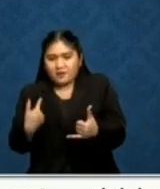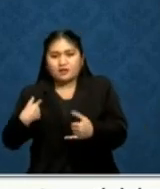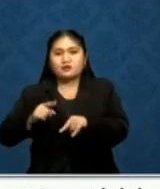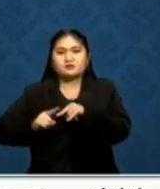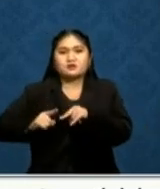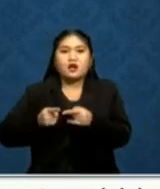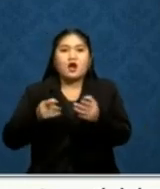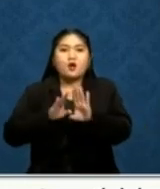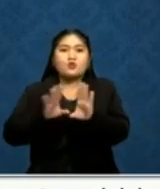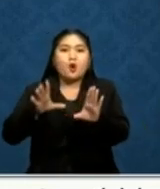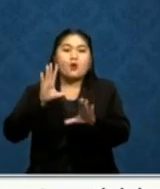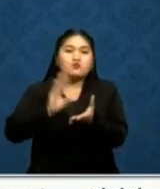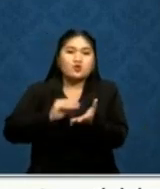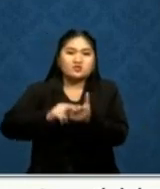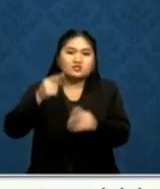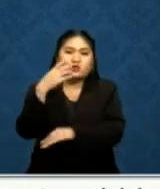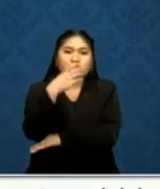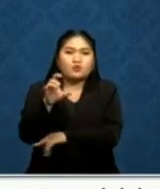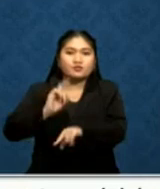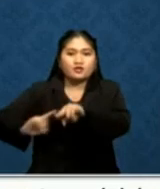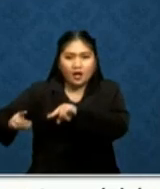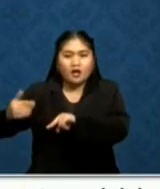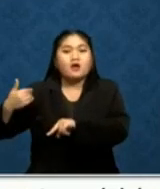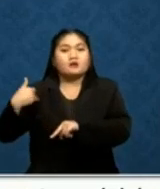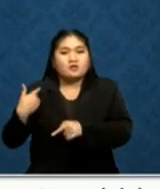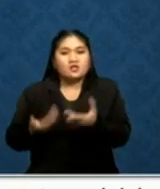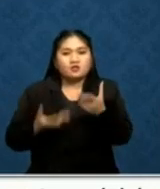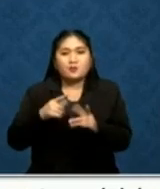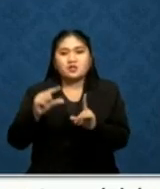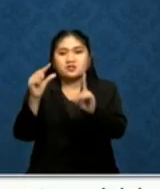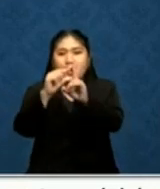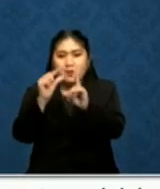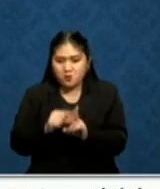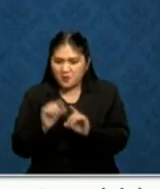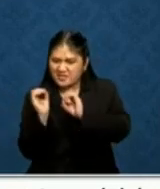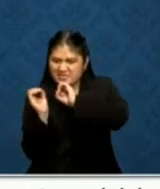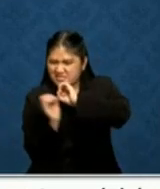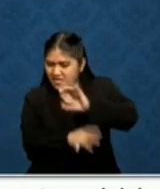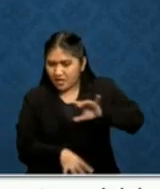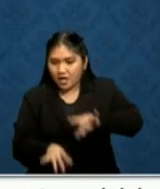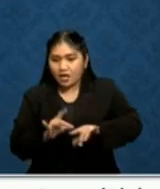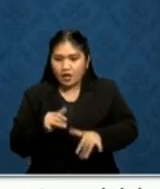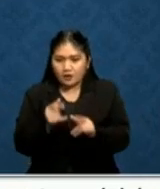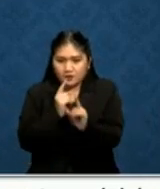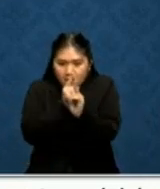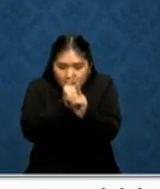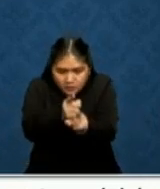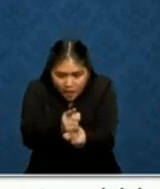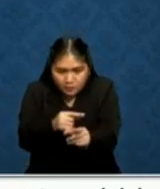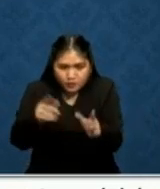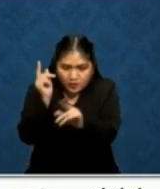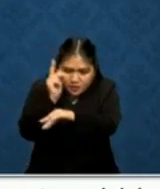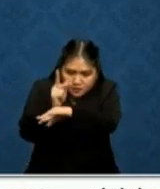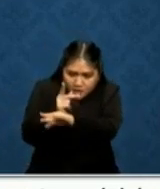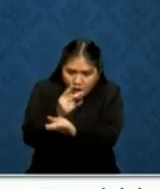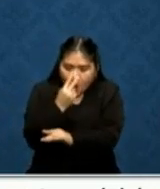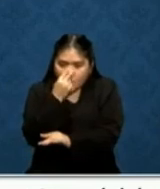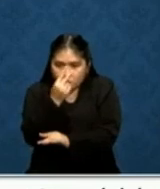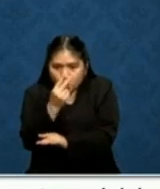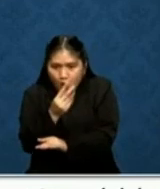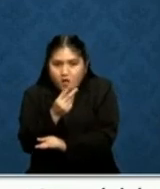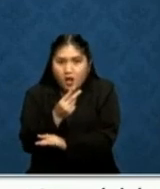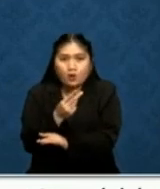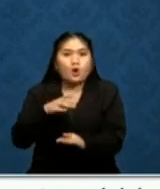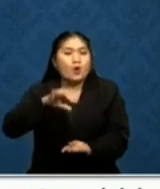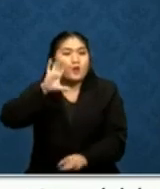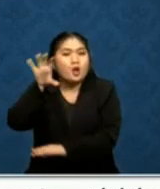คลการรัดรานทางไซเบอร์ต่างๆการใช้ถ้อยคำเกลียดชังการสะกดรอยตามอินเทอร์เน็ตรวมถึงการปลอมแปลงตัวตนทางออ